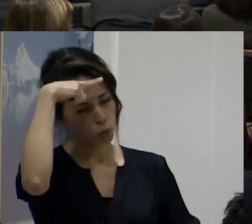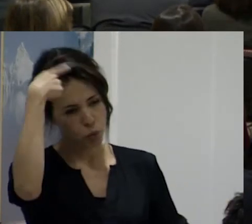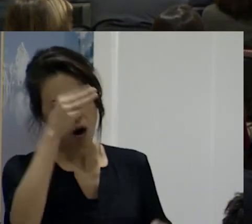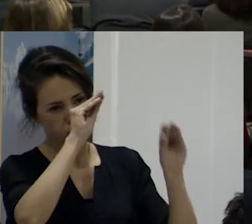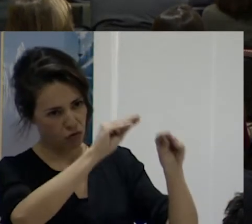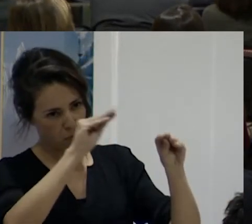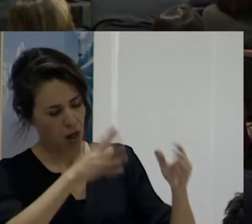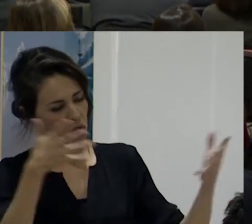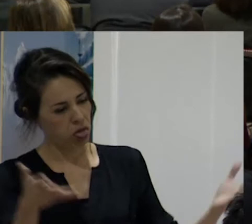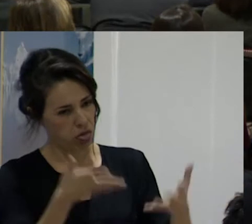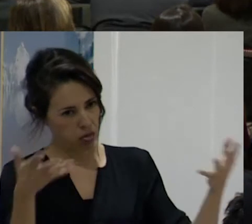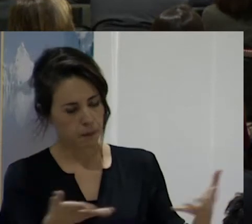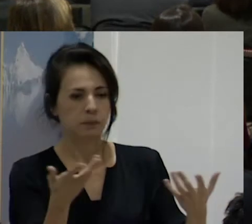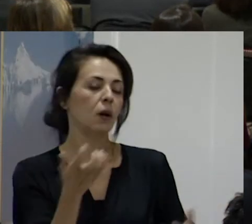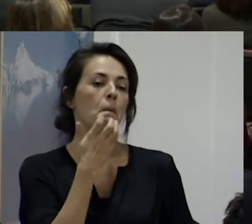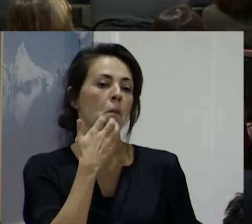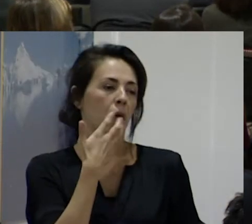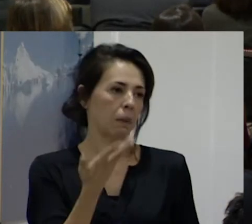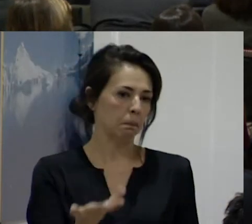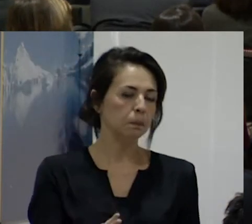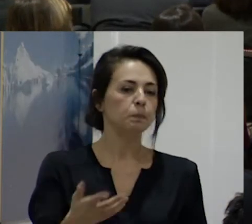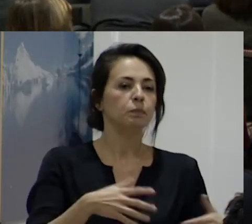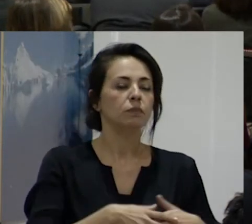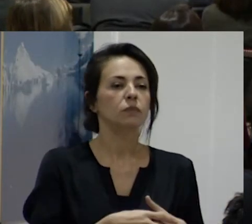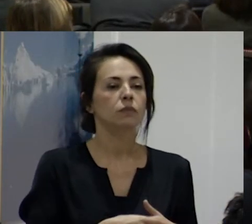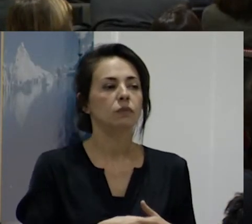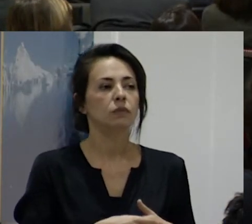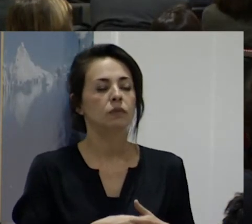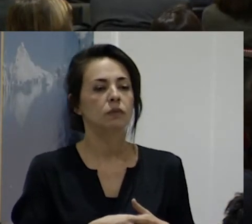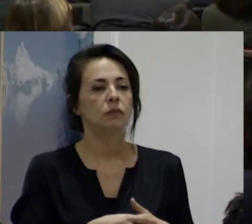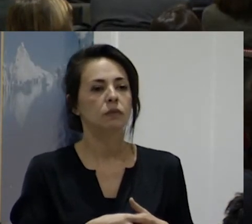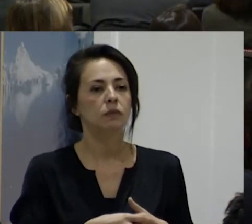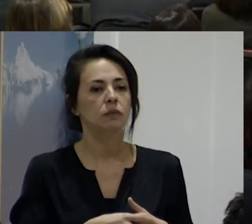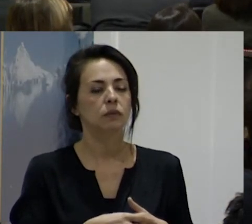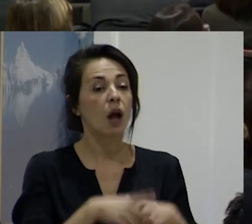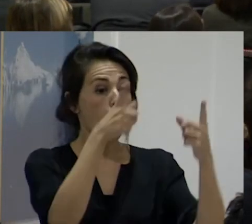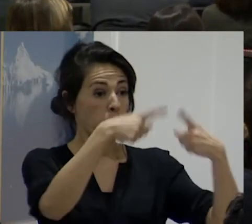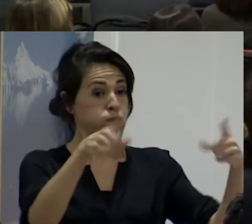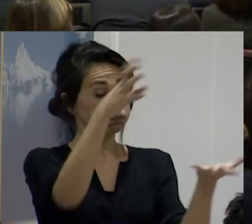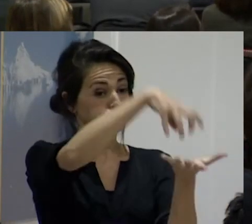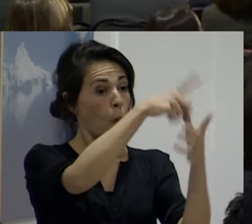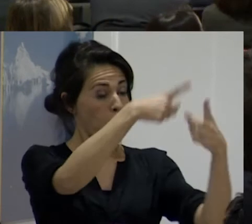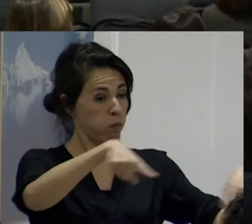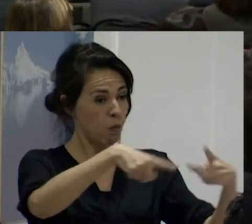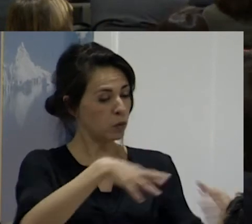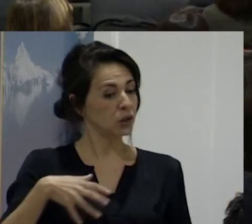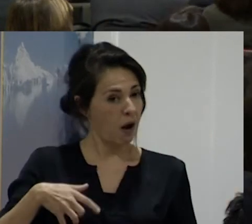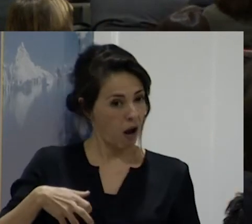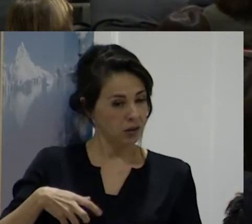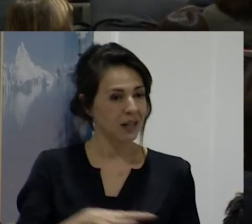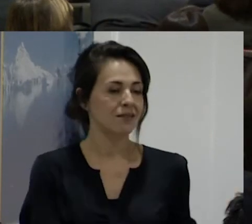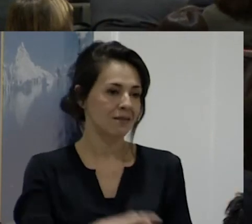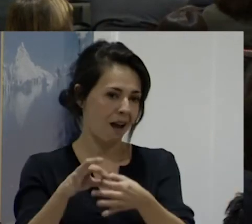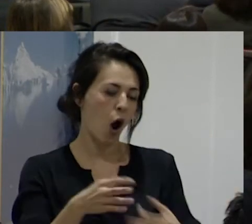formatiu. Uns exemples els teniu en la col·laboració amb el Conservatori Professional de Música Guitarrista José Tomás